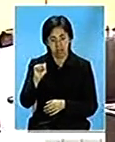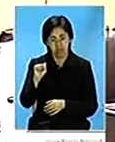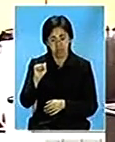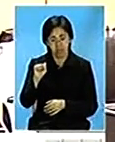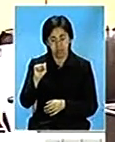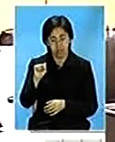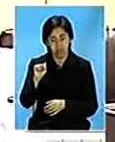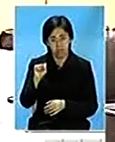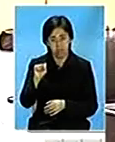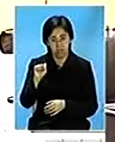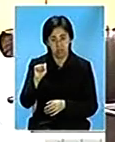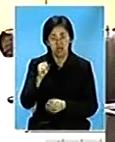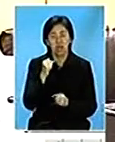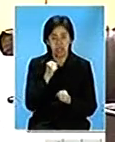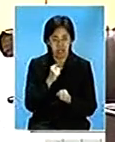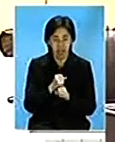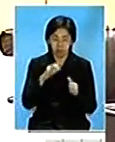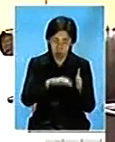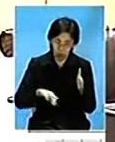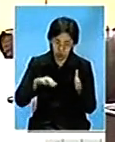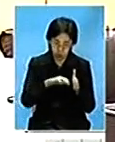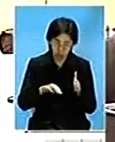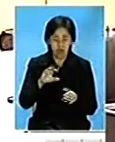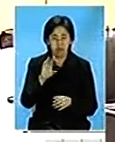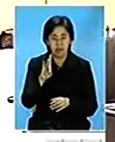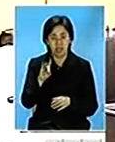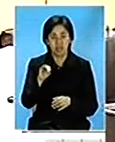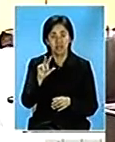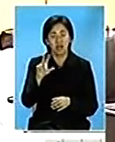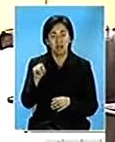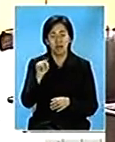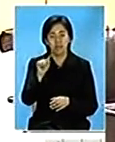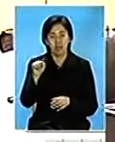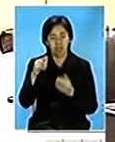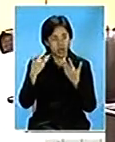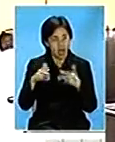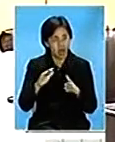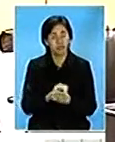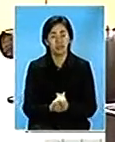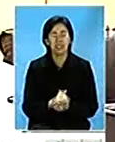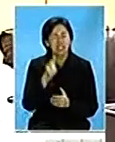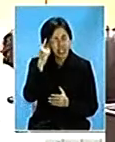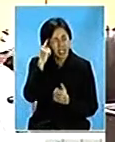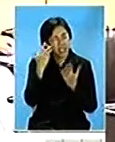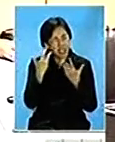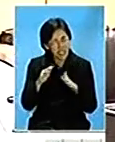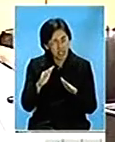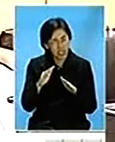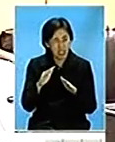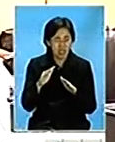ได้ทำเนื้องานไปขณะนี้83% แล้วครับก็คงจะเสร็จสิ้น